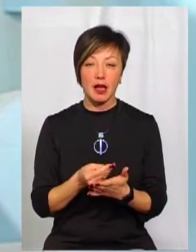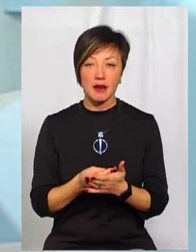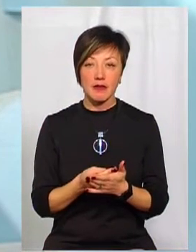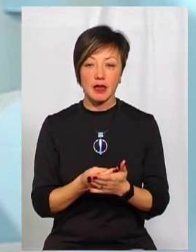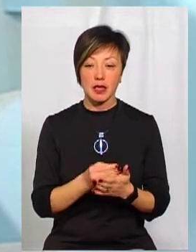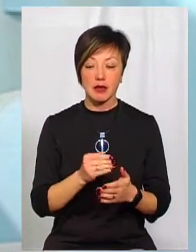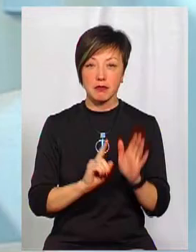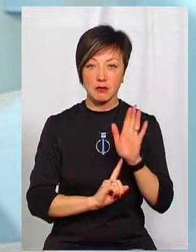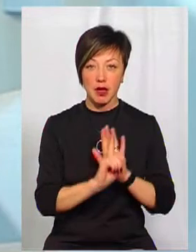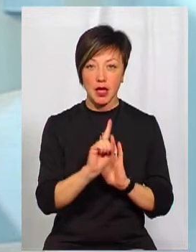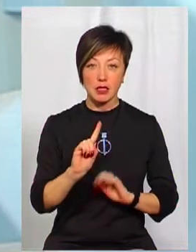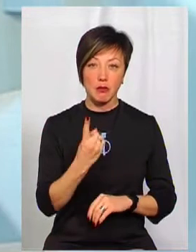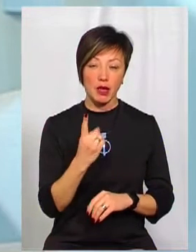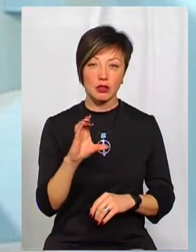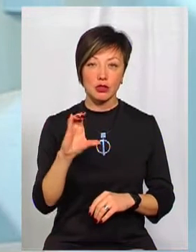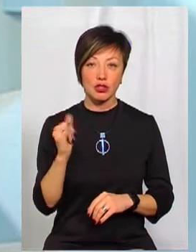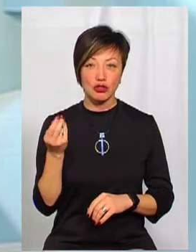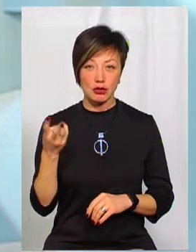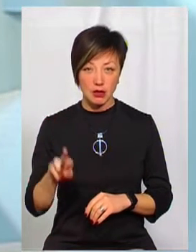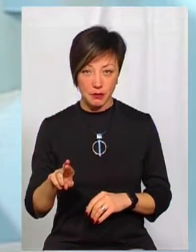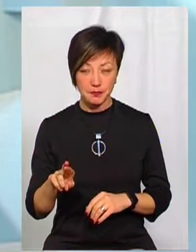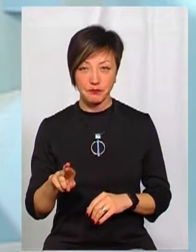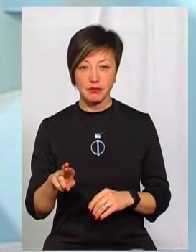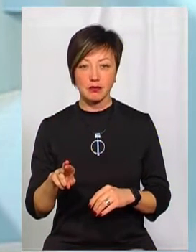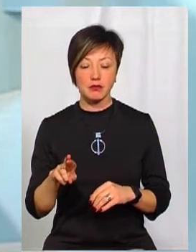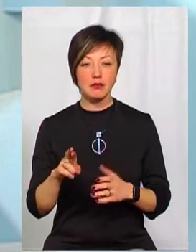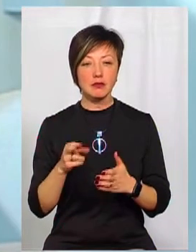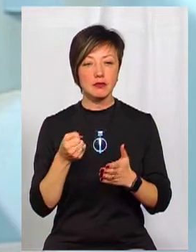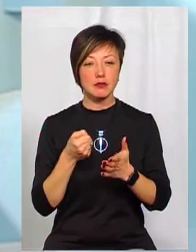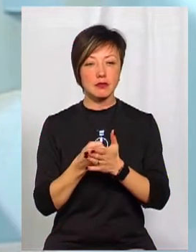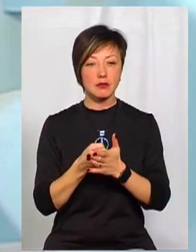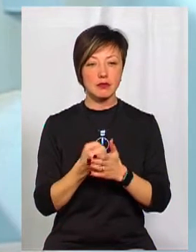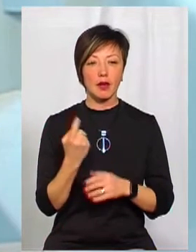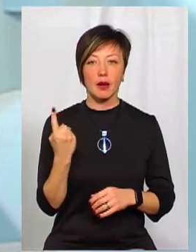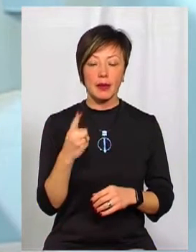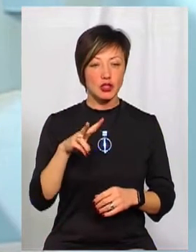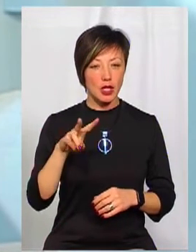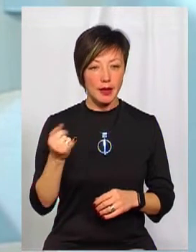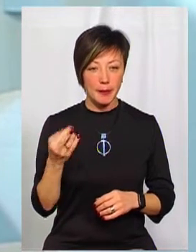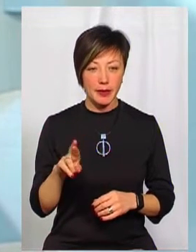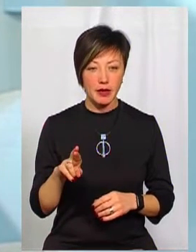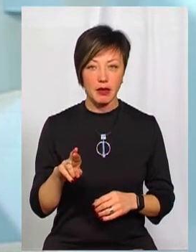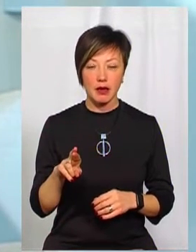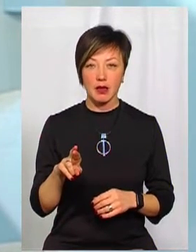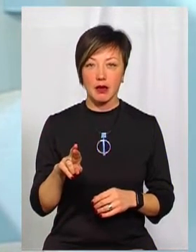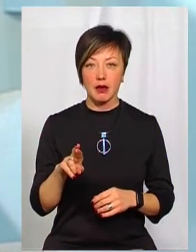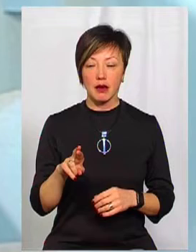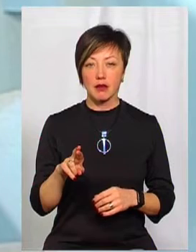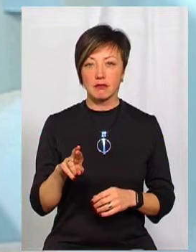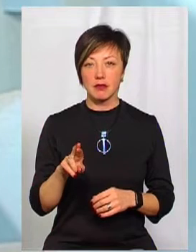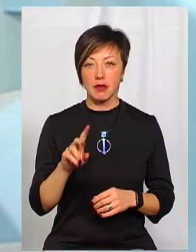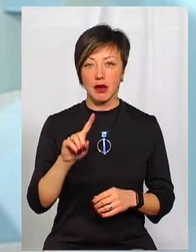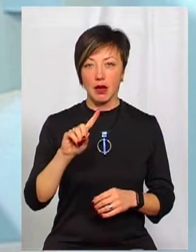з 1 січня по 1 липня на рівні 1